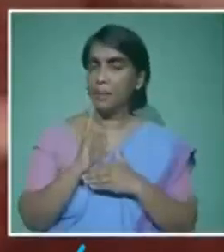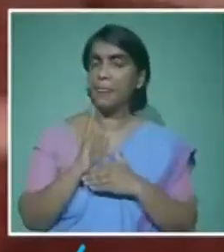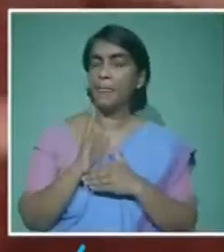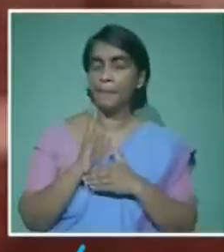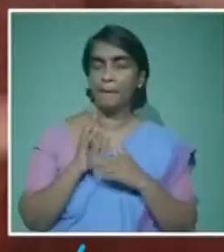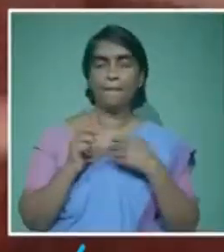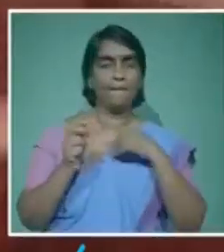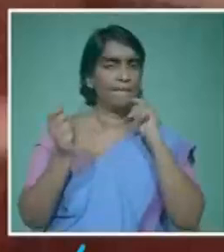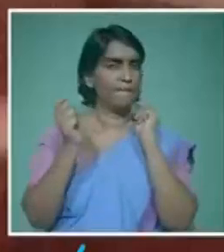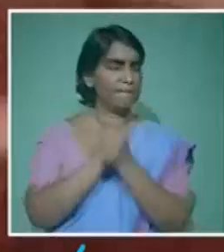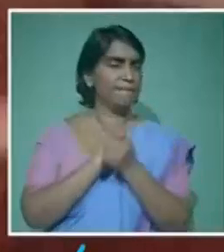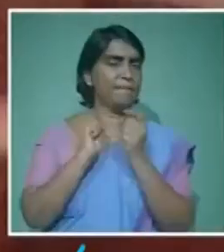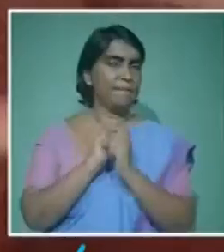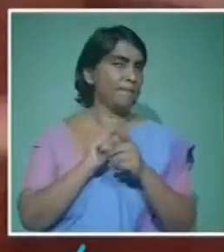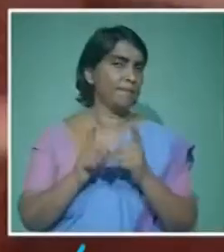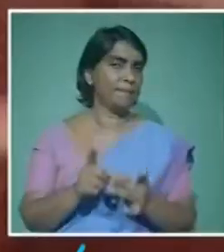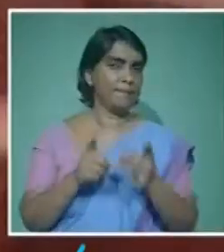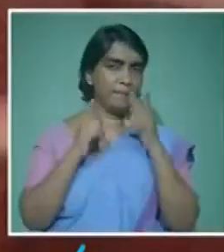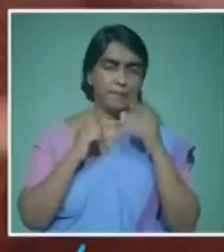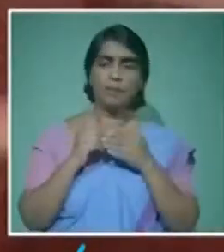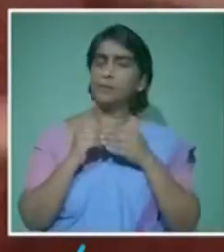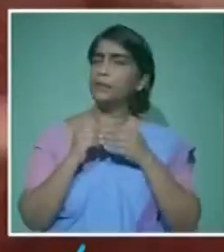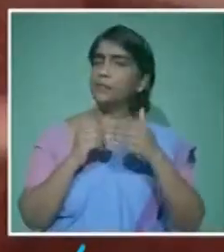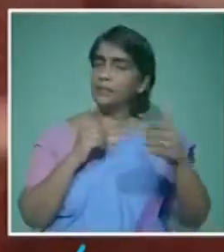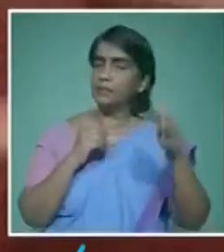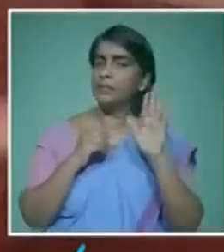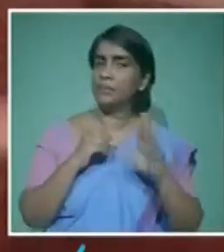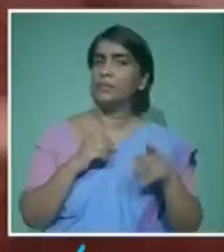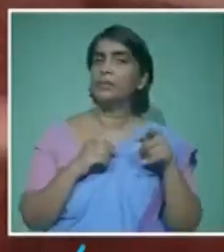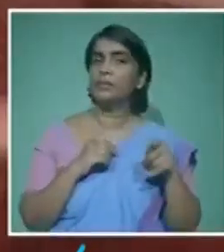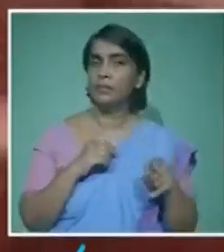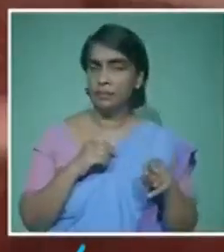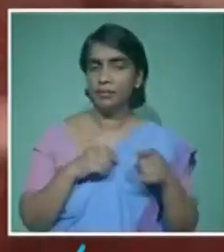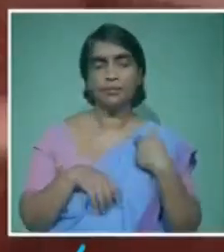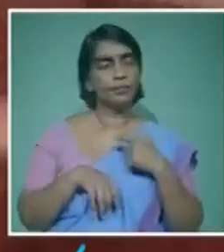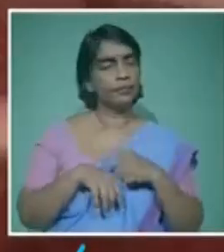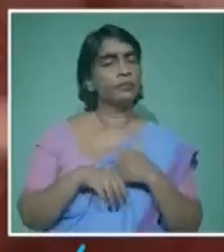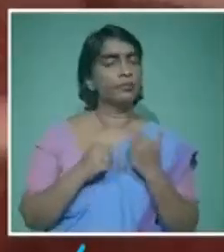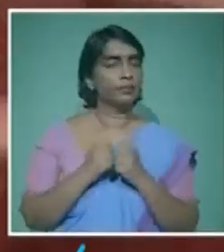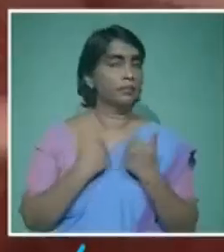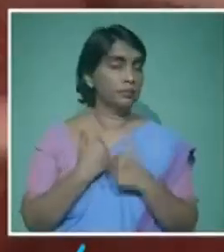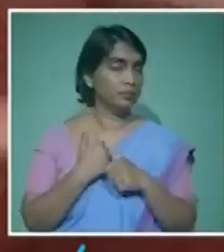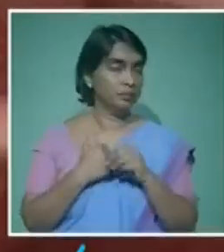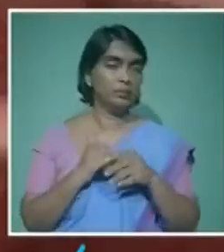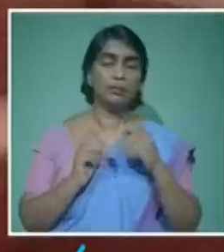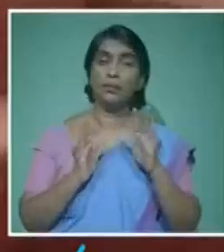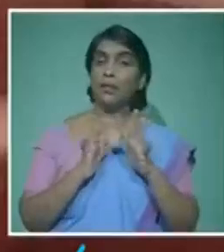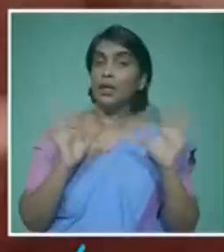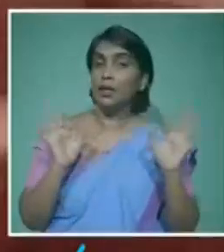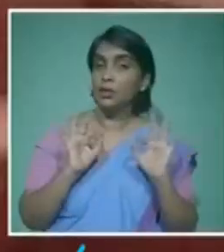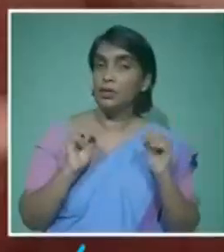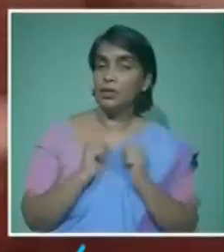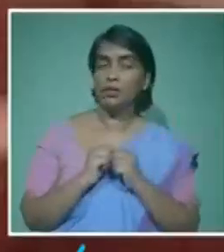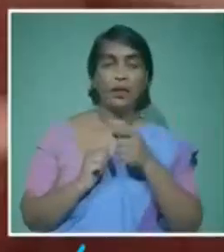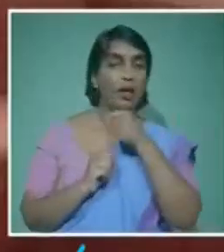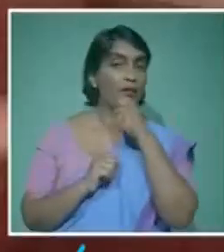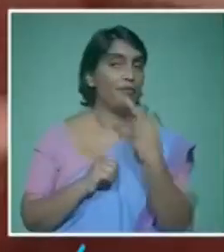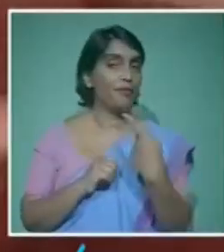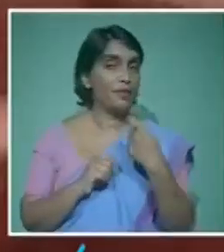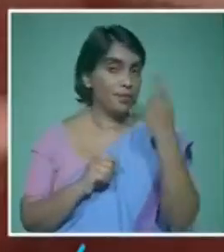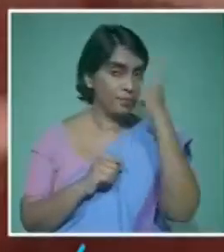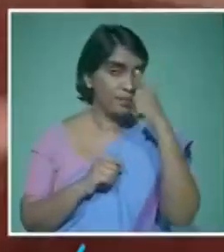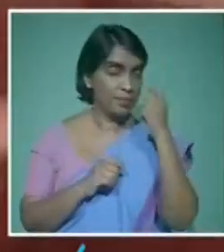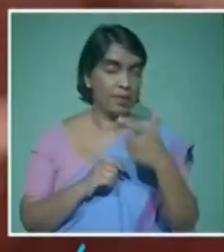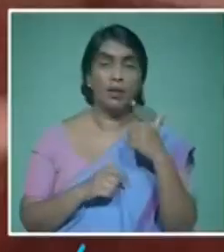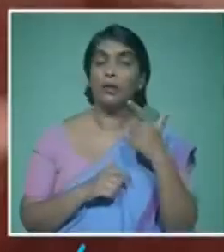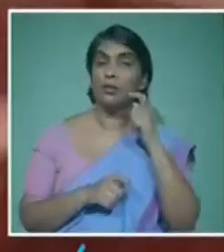செய்தல், கடற்தொழிலாளர்களுக்கென காப்புறுதி திட்டம், ஓய்வூதிய திட்டம், கடற்தொழிலாளர்களின் பிள்ளைகளுக்கான பங்களிப்பு